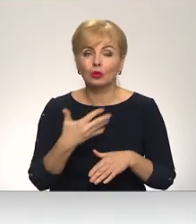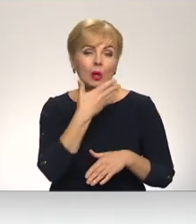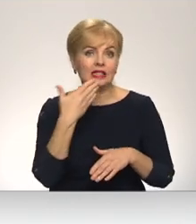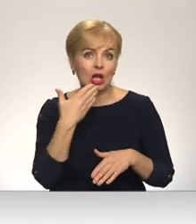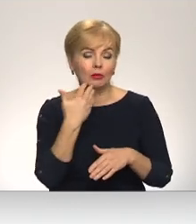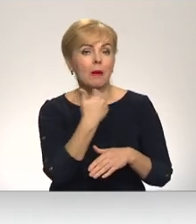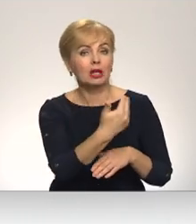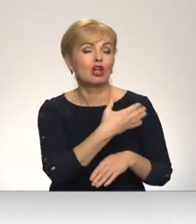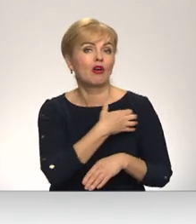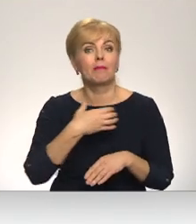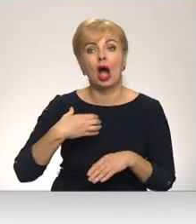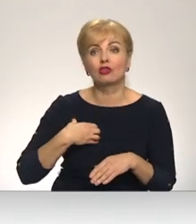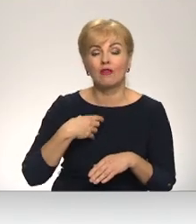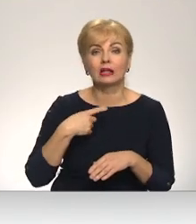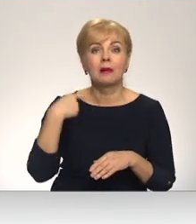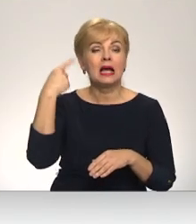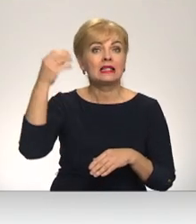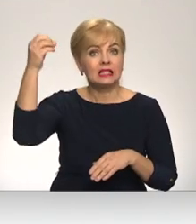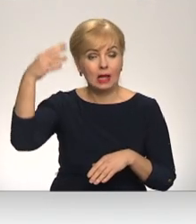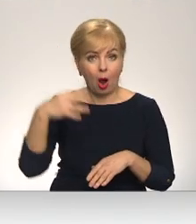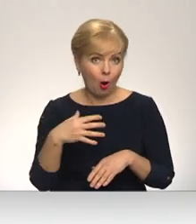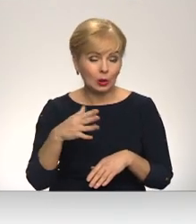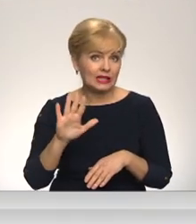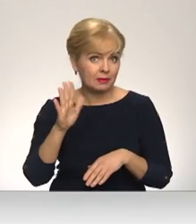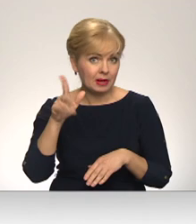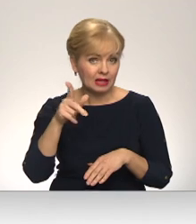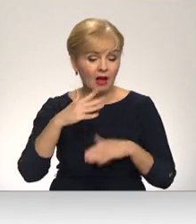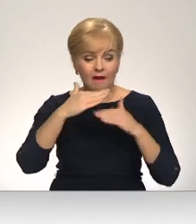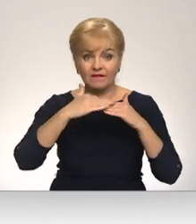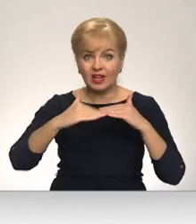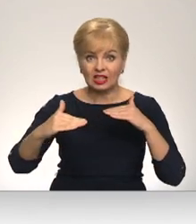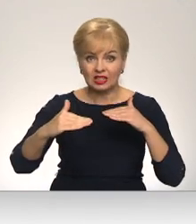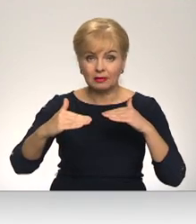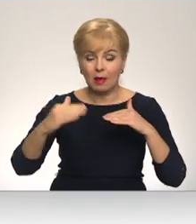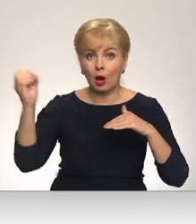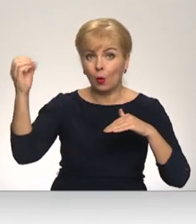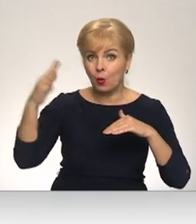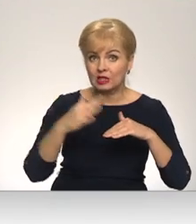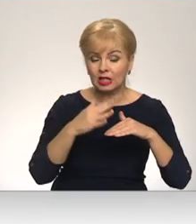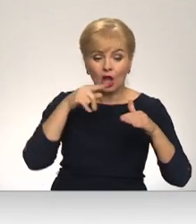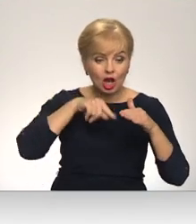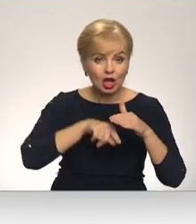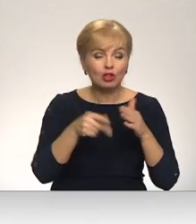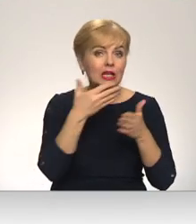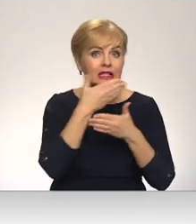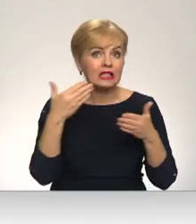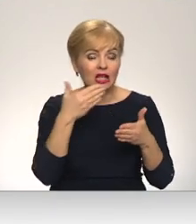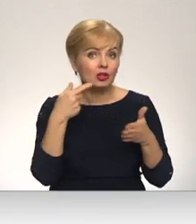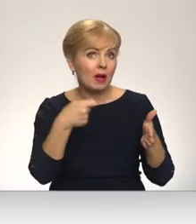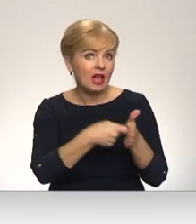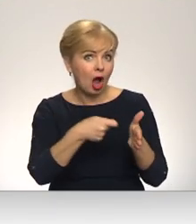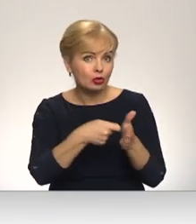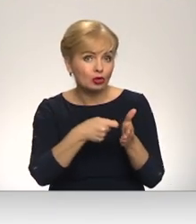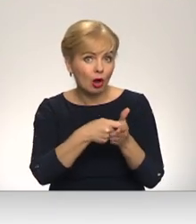vajadzīga pašvaldībai. Saulīte, kad spīd, šī virsma uzsilst un arī iekšā esošais siltumnesējs uzsilst un